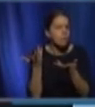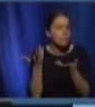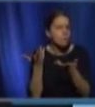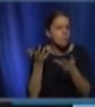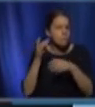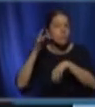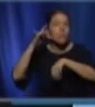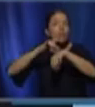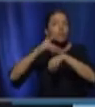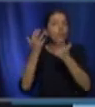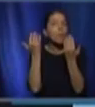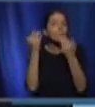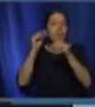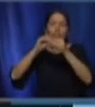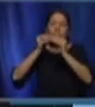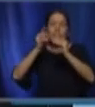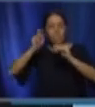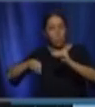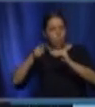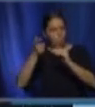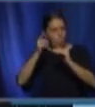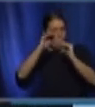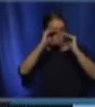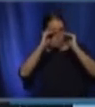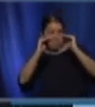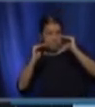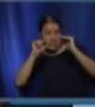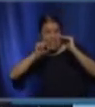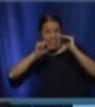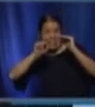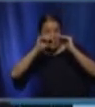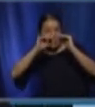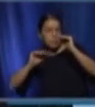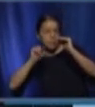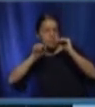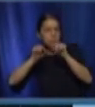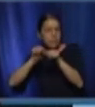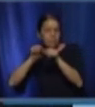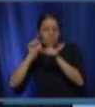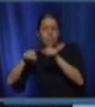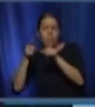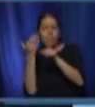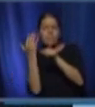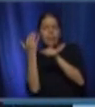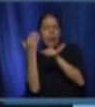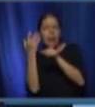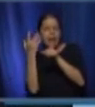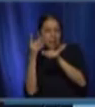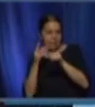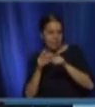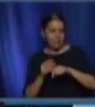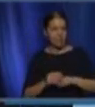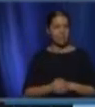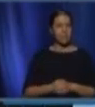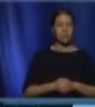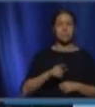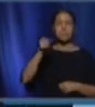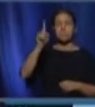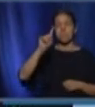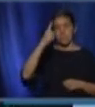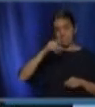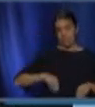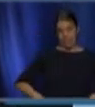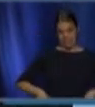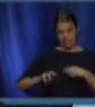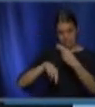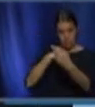disons? Là? Vous avez sûrement un chiffre sur la table, un objectif. M. Arruda pourrait peut-être compléter. Oui, bien d'abord, ça prend une baisse soutenue pendant 2 semaines